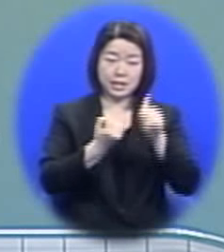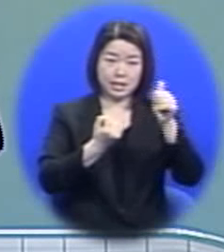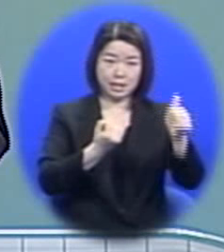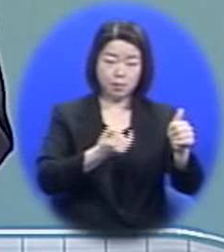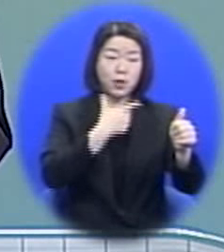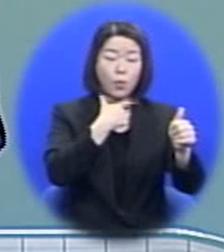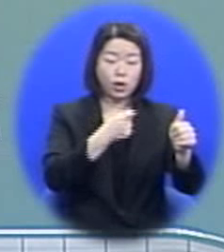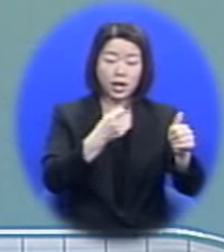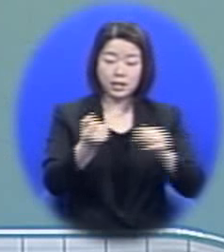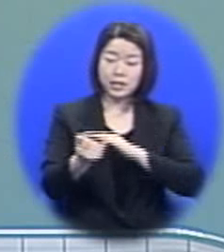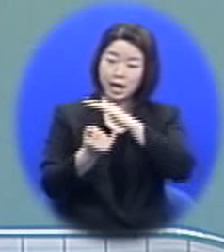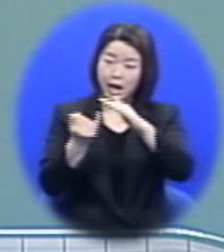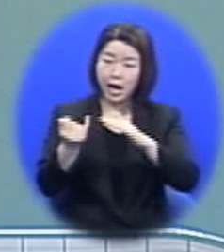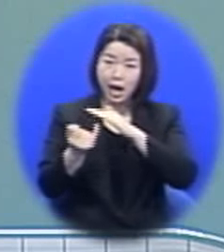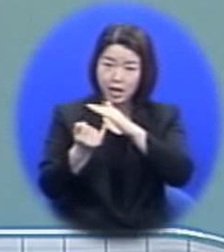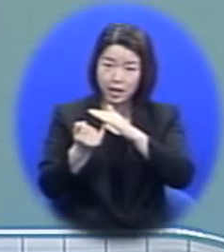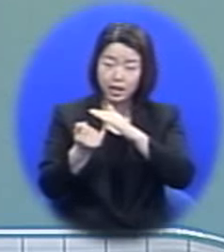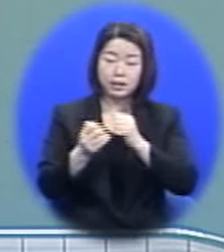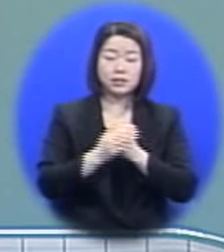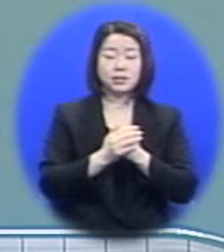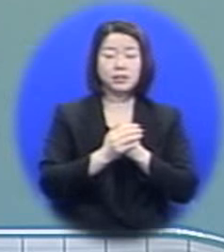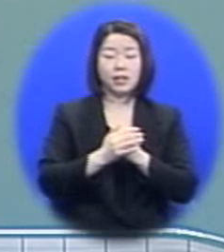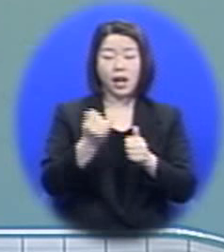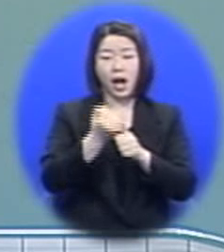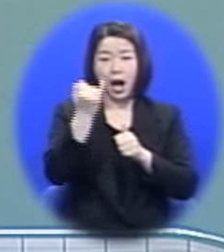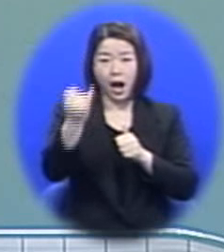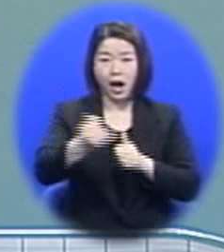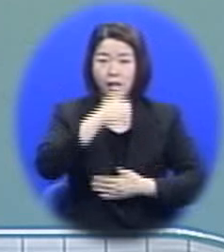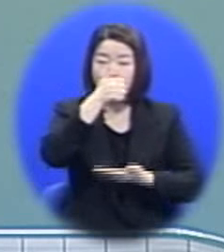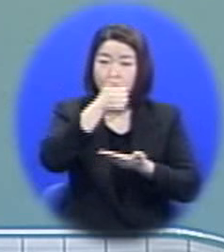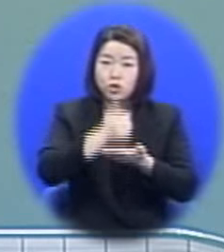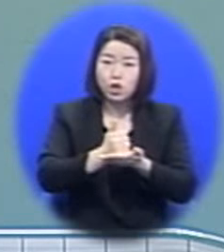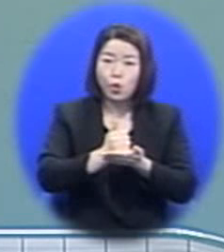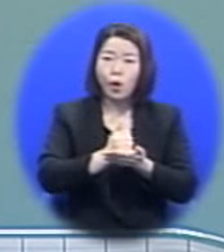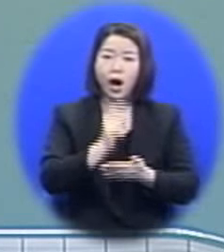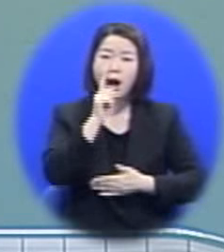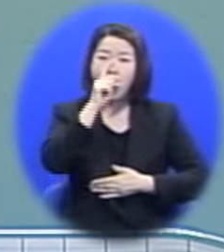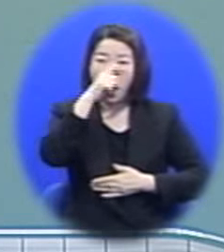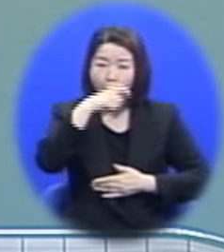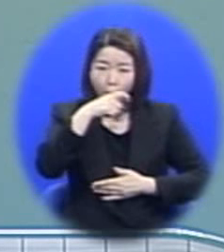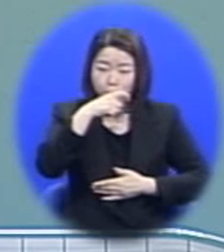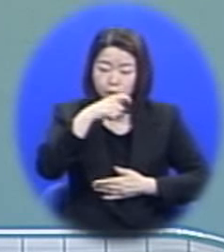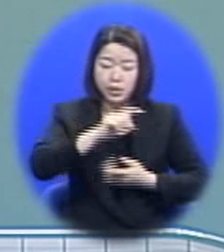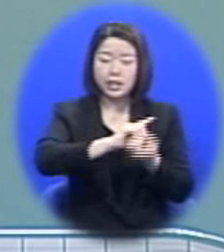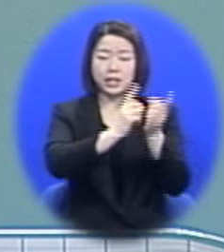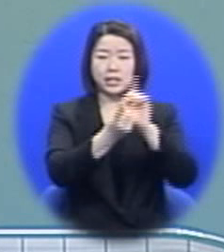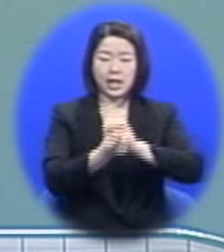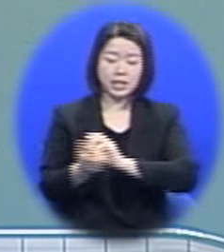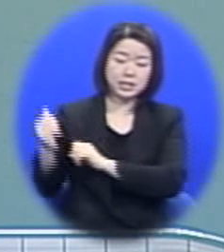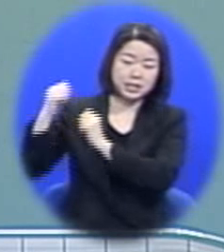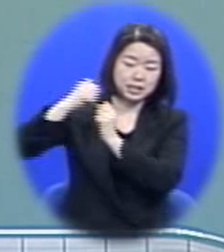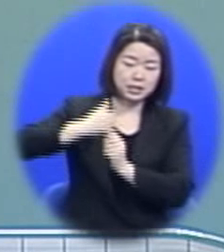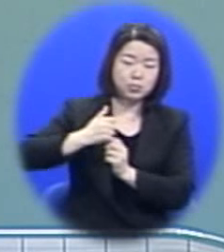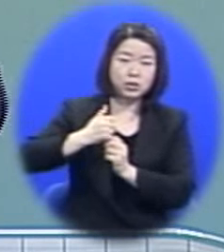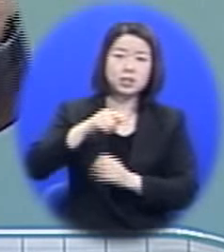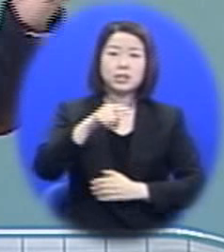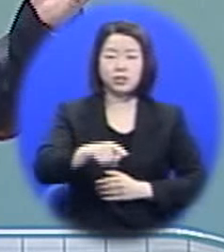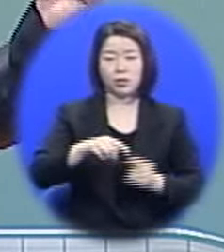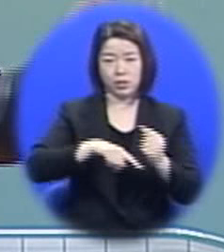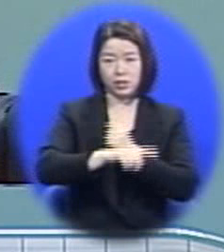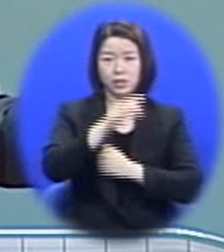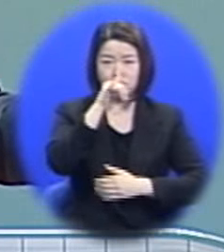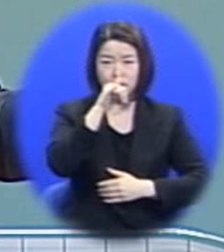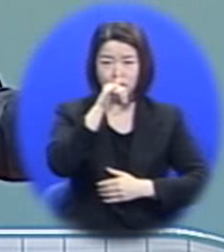아내 사랑은 아내의 죄와 허물을 대신 짊어지는 것을 말합니다. 그래서